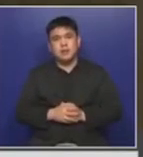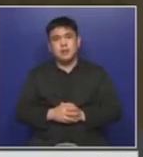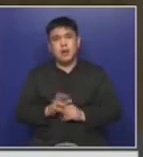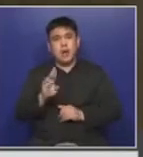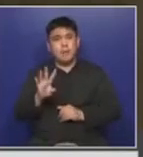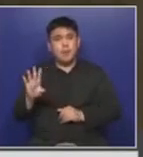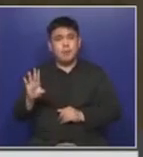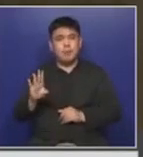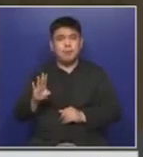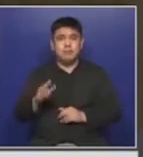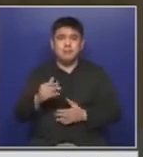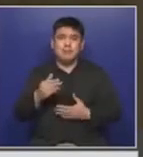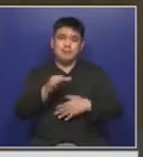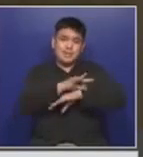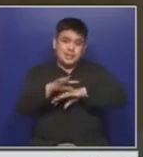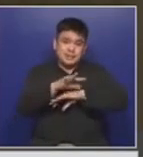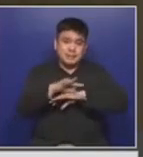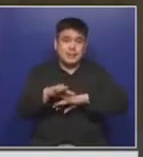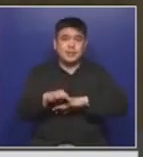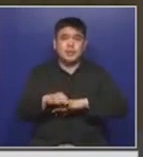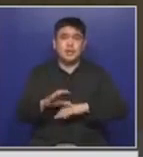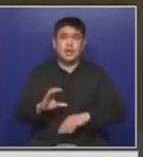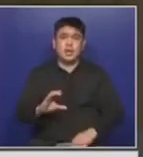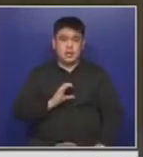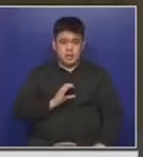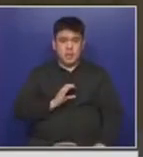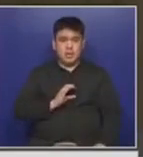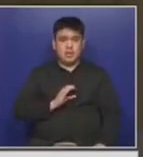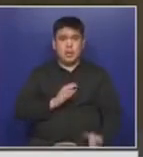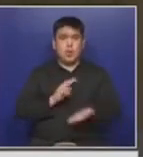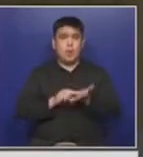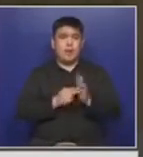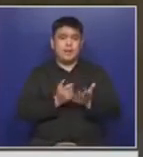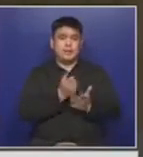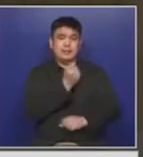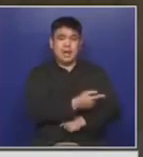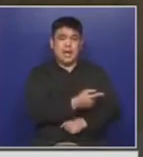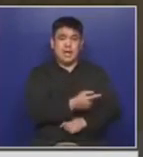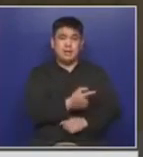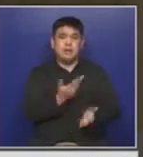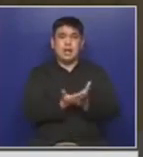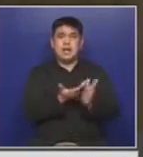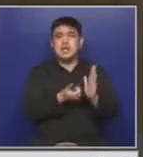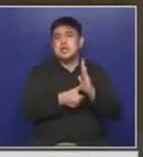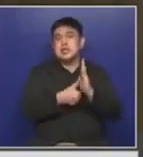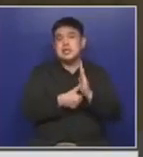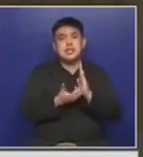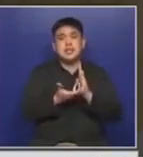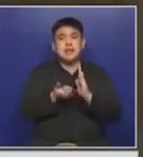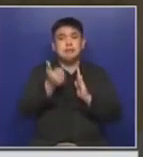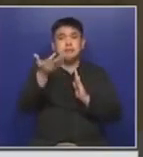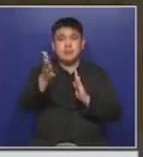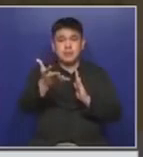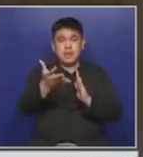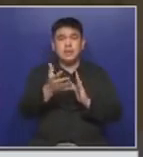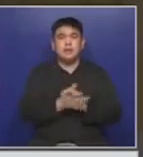ญชีเนี่ยในเมื่อเขาบอกให้คืนท่านก็ต้องถือเป็นรายจ่ายไม่ใช่ถือเป็นเงินยืมนะครับเ